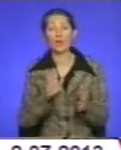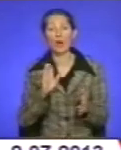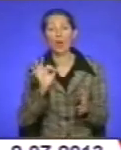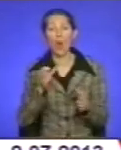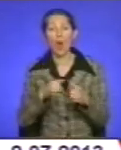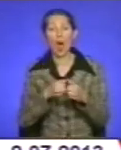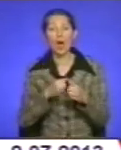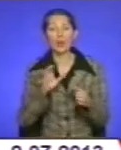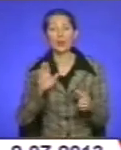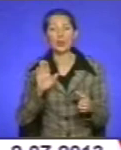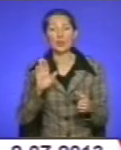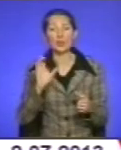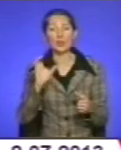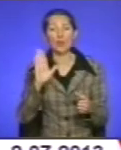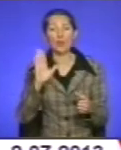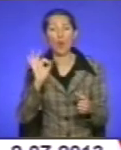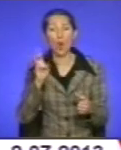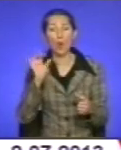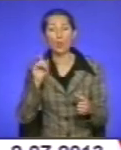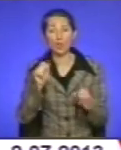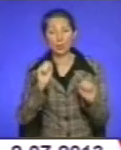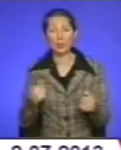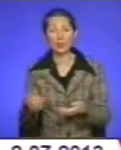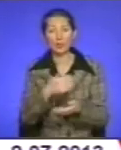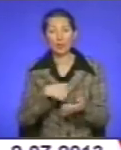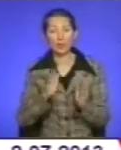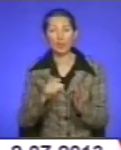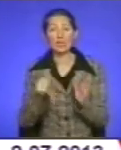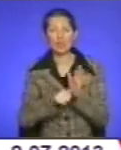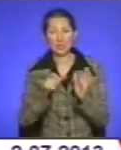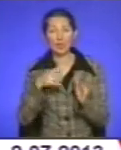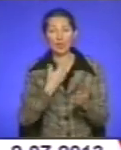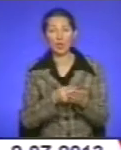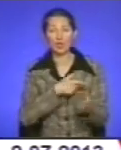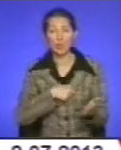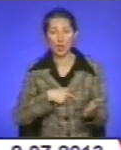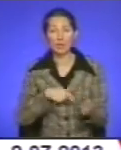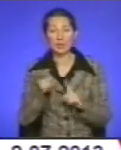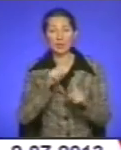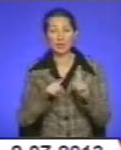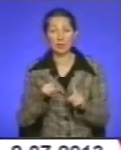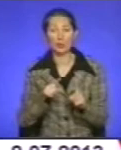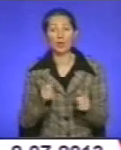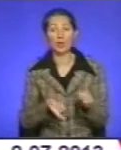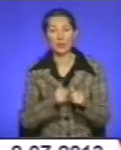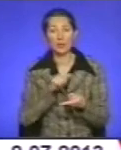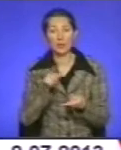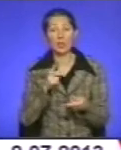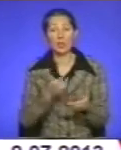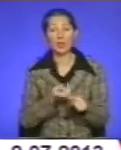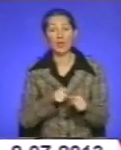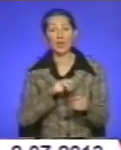б 6 своїх депутатів на сесію. У відповідь – вимога ввести в Раду депутатів на місце тих, які вибули, таких